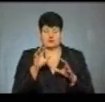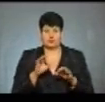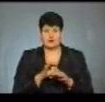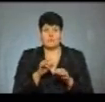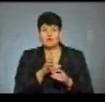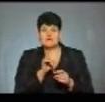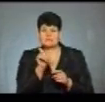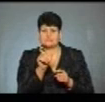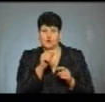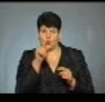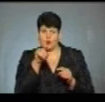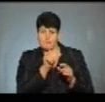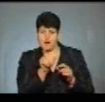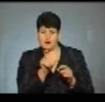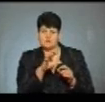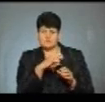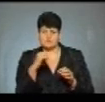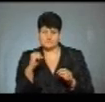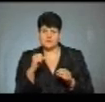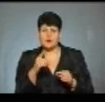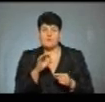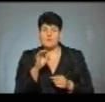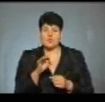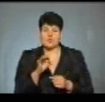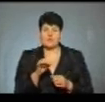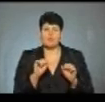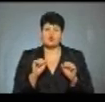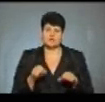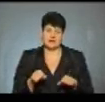вилучена норма про відповідно